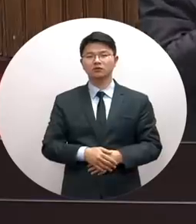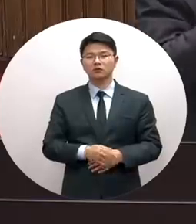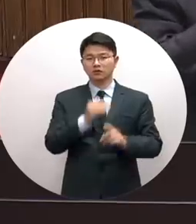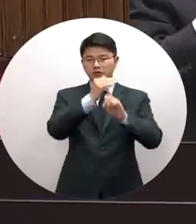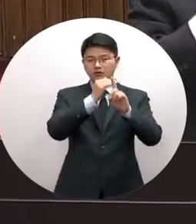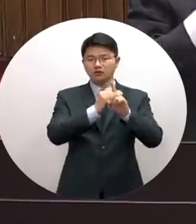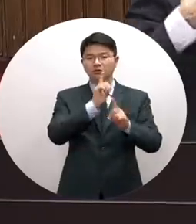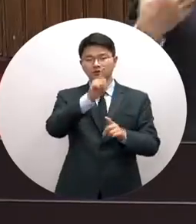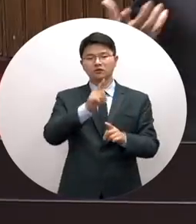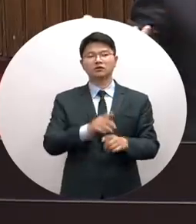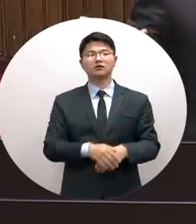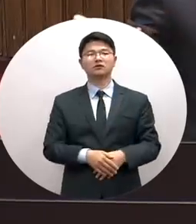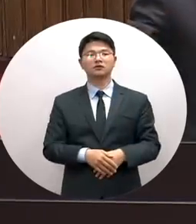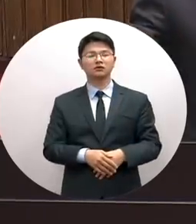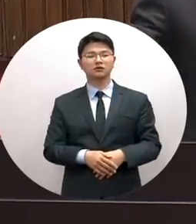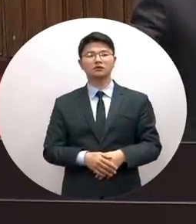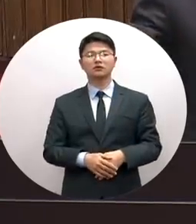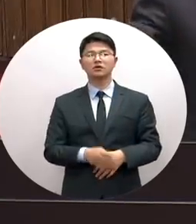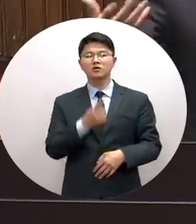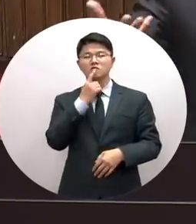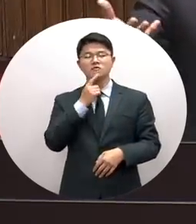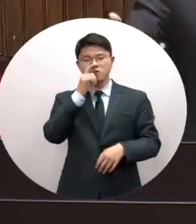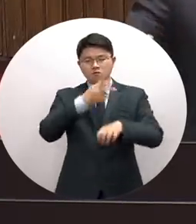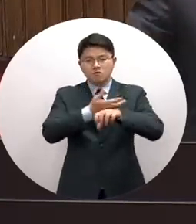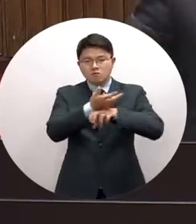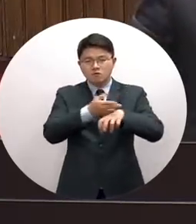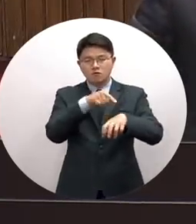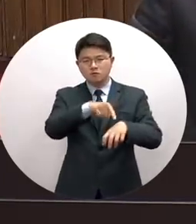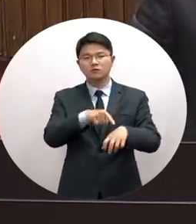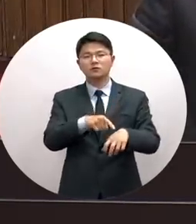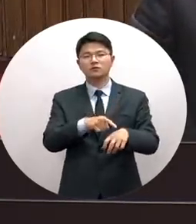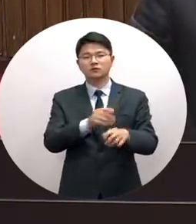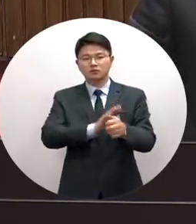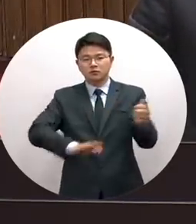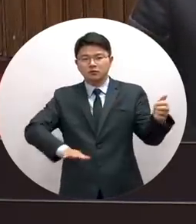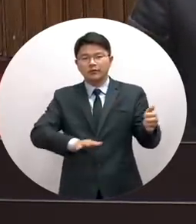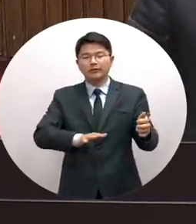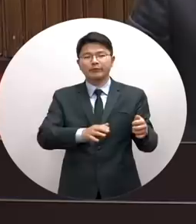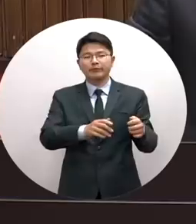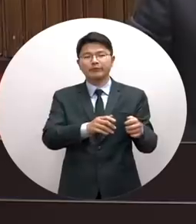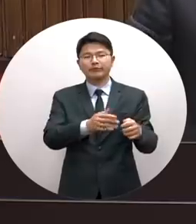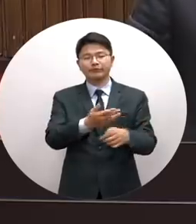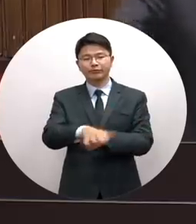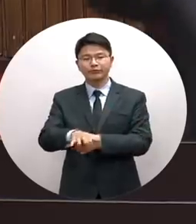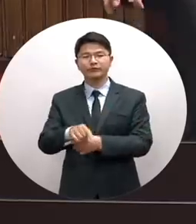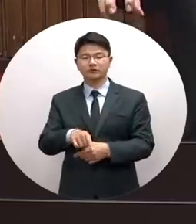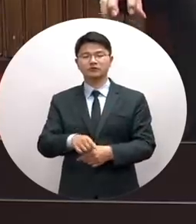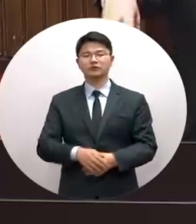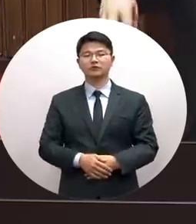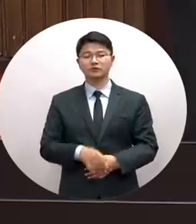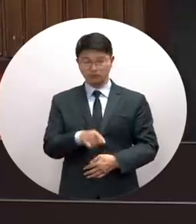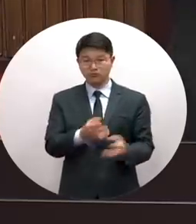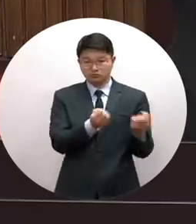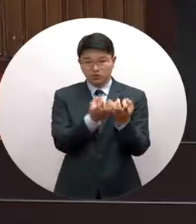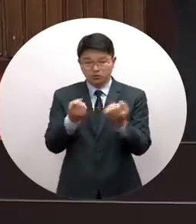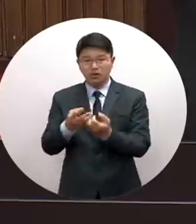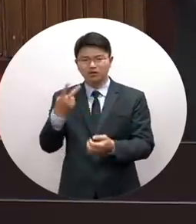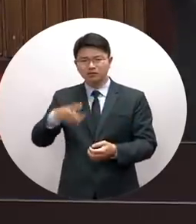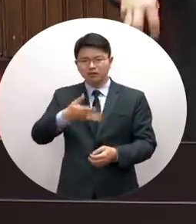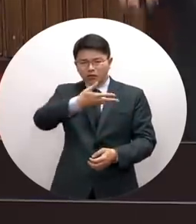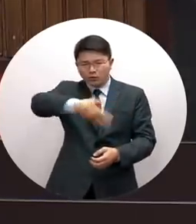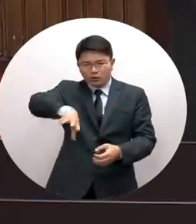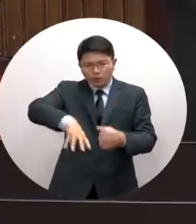多杯孔珊瑚。 多杯孔珊瑚这样，所以 那个 事实发生，而且还抽水